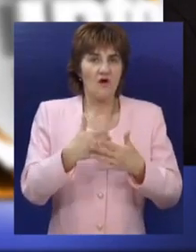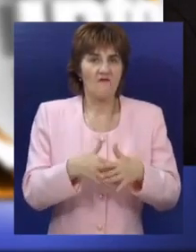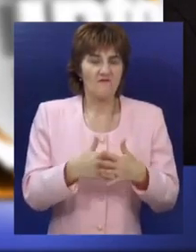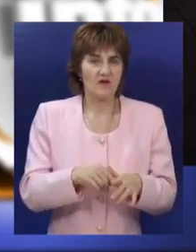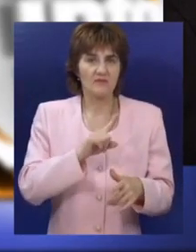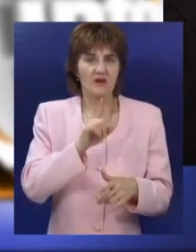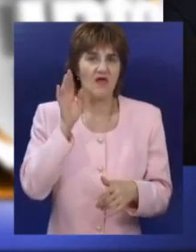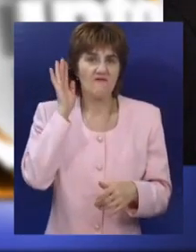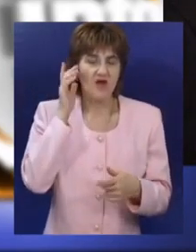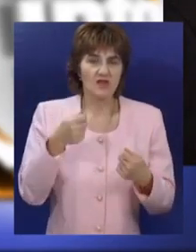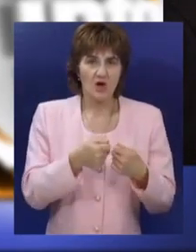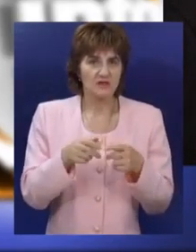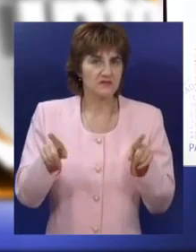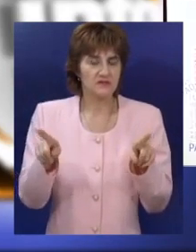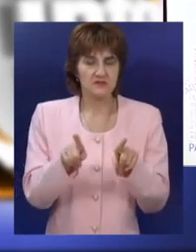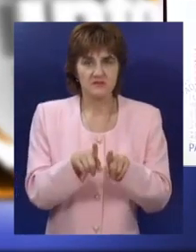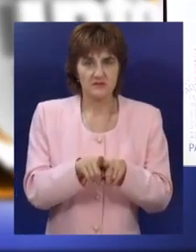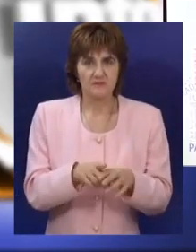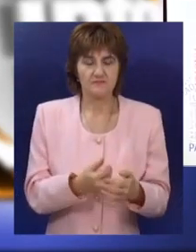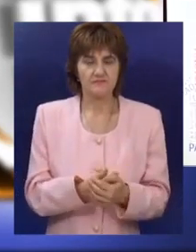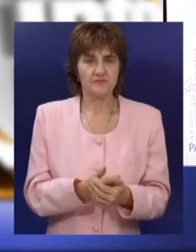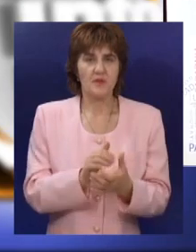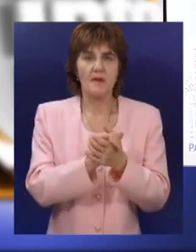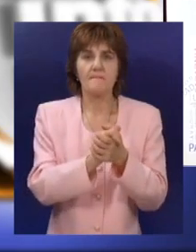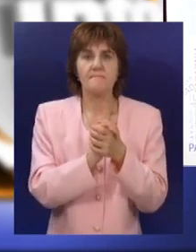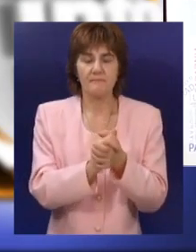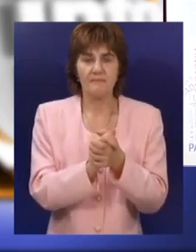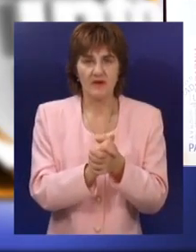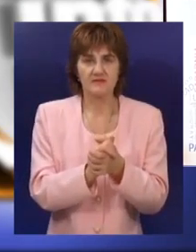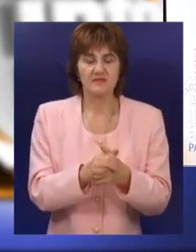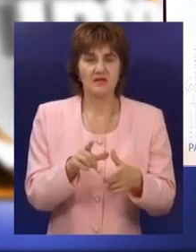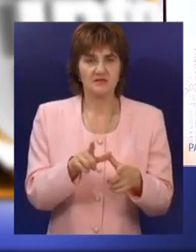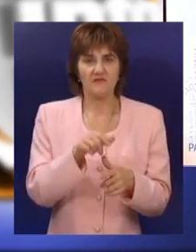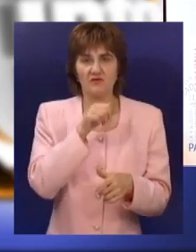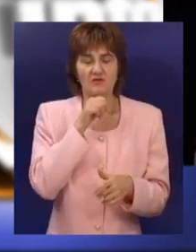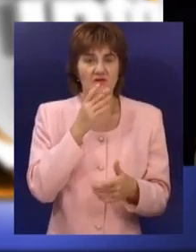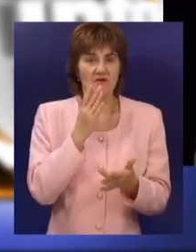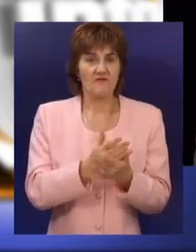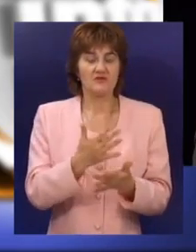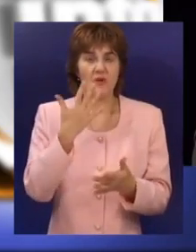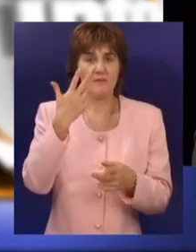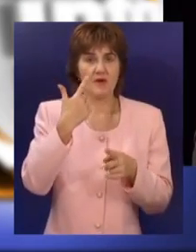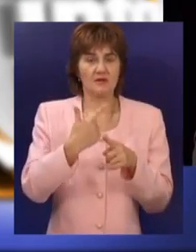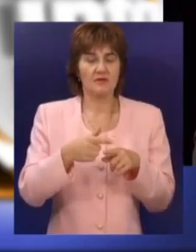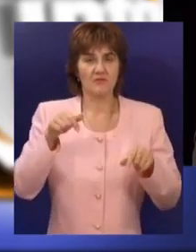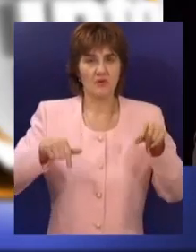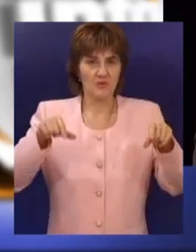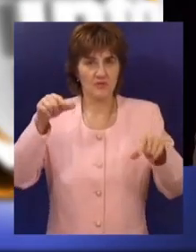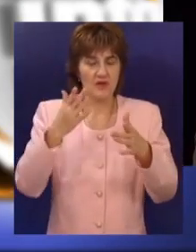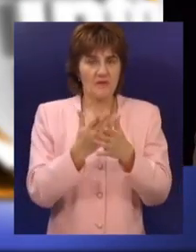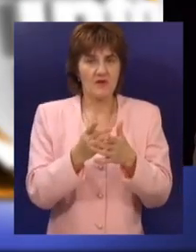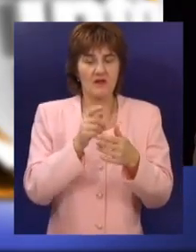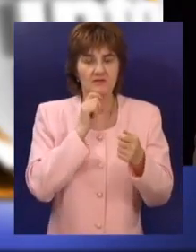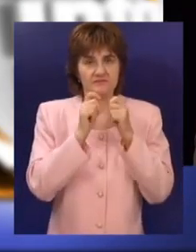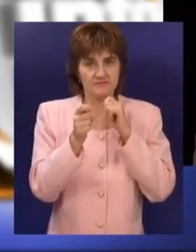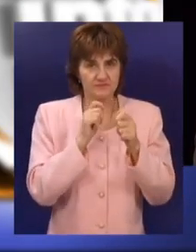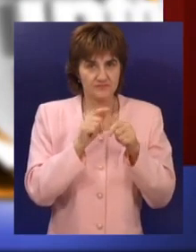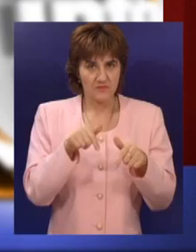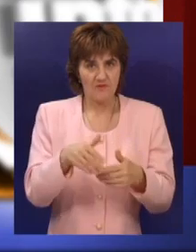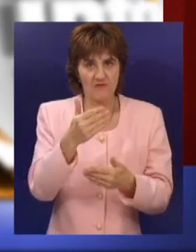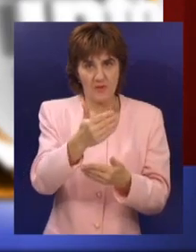i sa firmama i nevladnim organizacijama. Partnerstvo uspostavljeno u Somboru je peto međuopštinsko partnerstvo formirano u